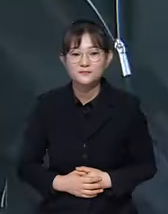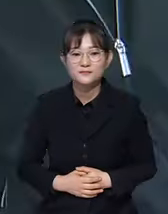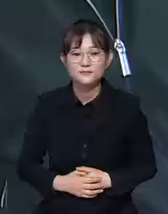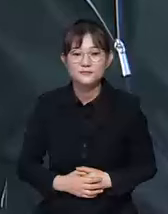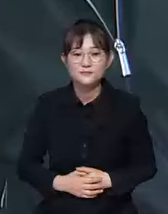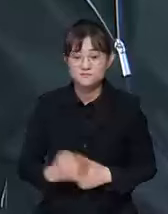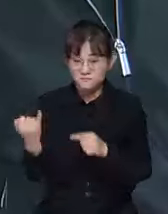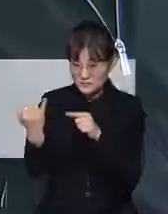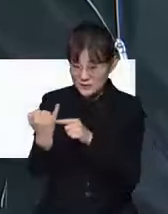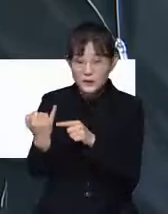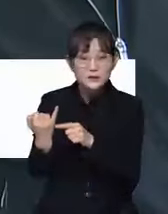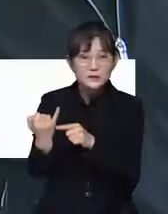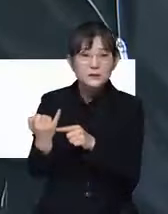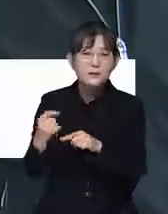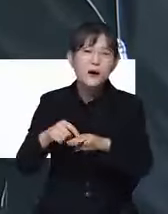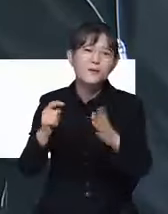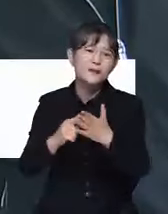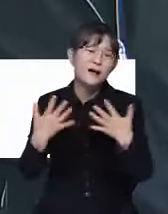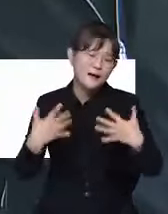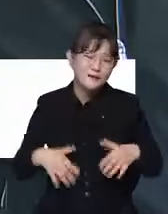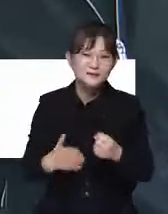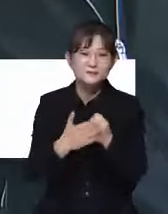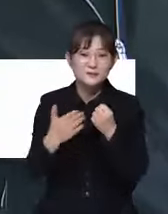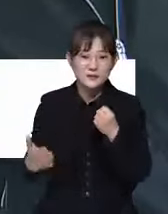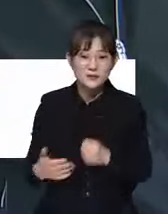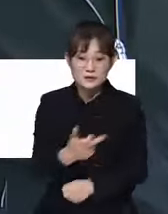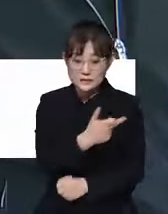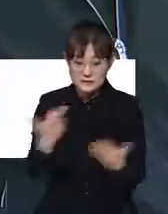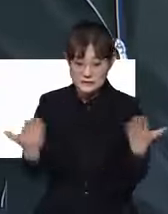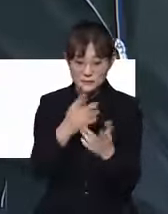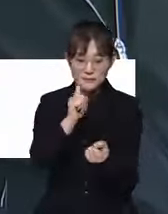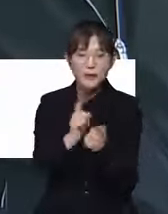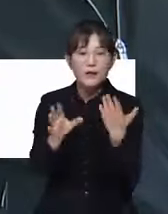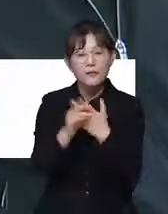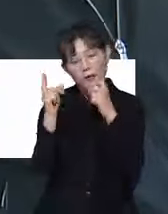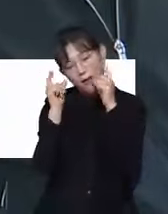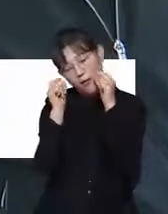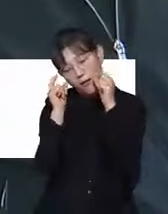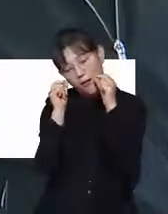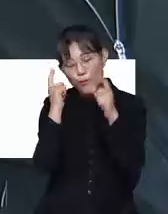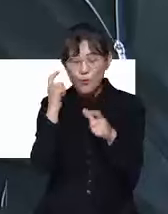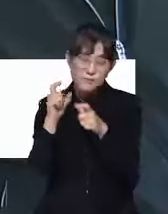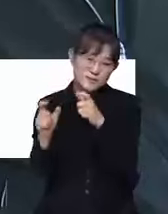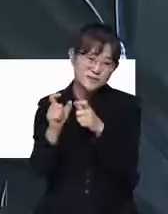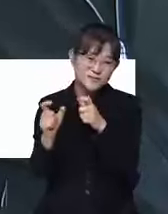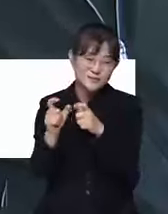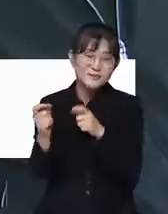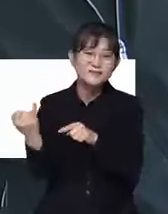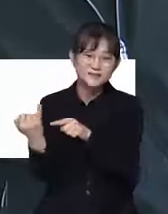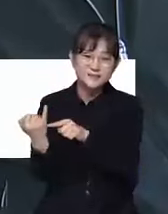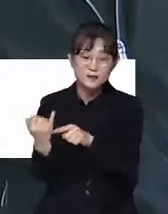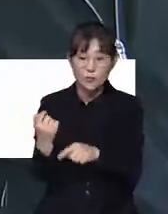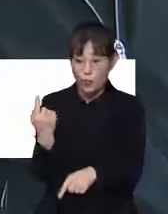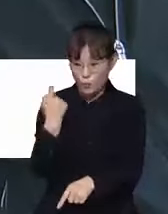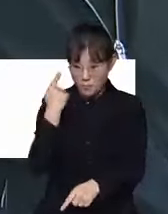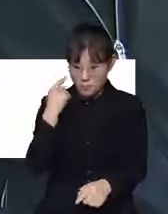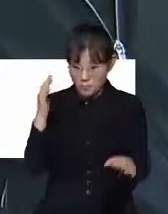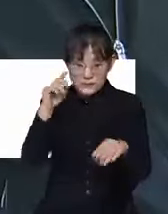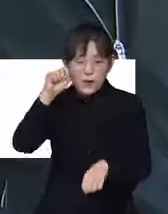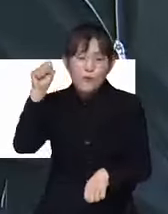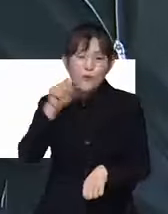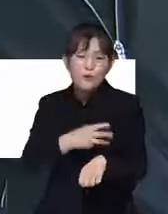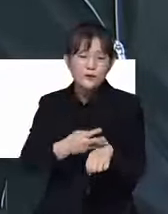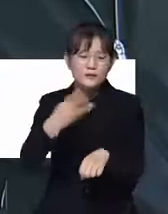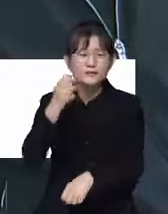마음이 열려서 큰일을 당하면을 못 고 고민하고 그래요 어젯밤에도 3시에는